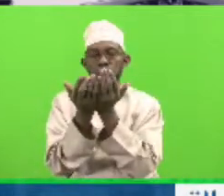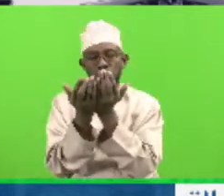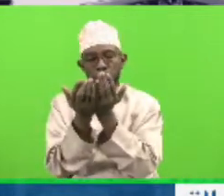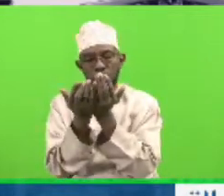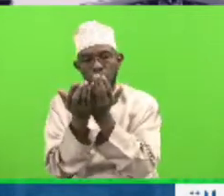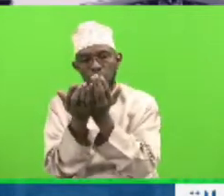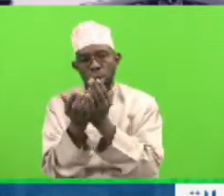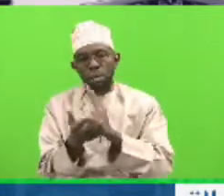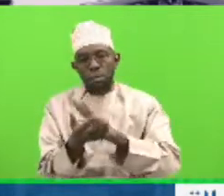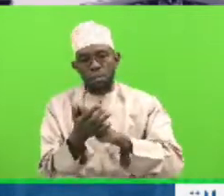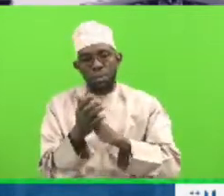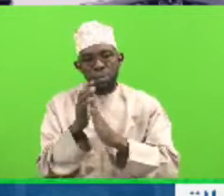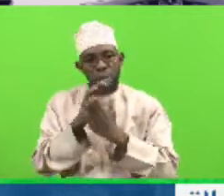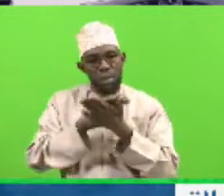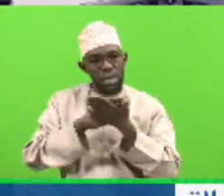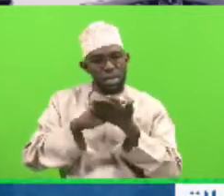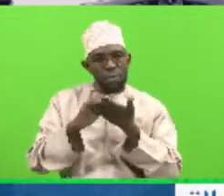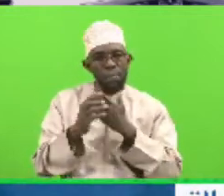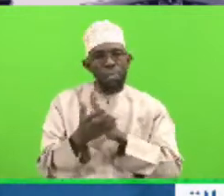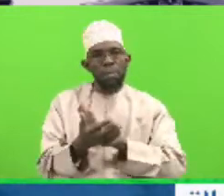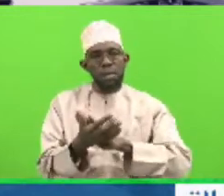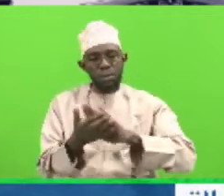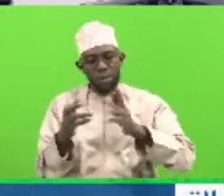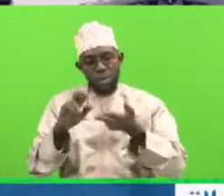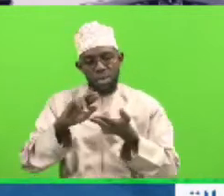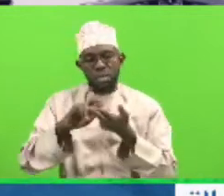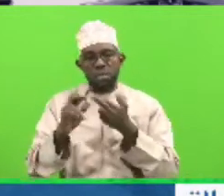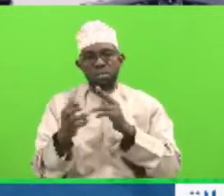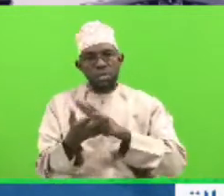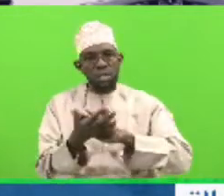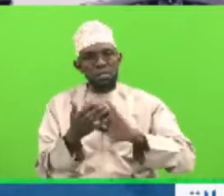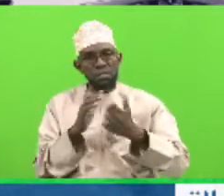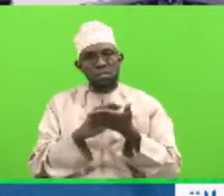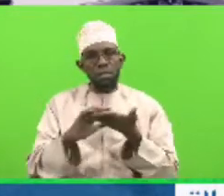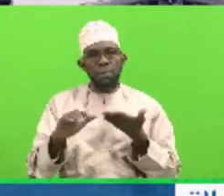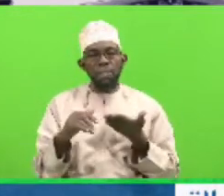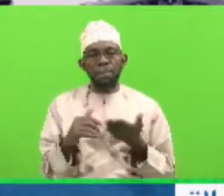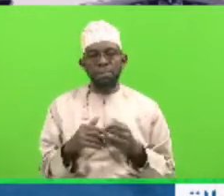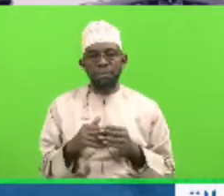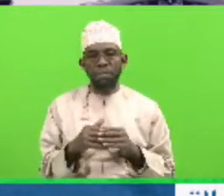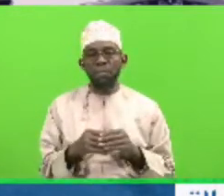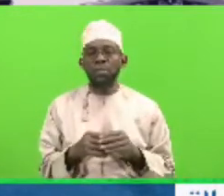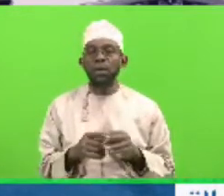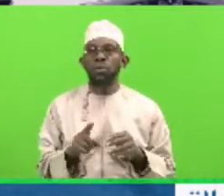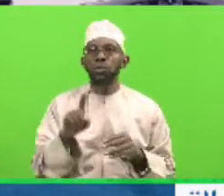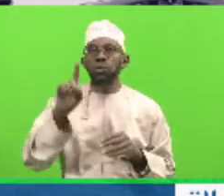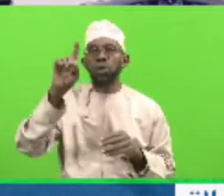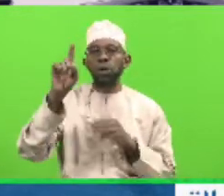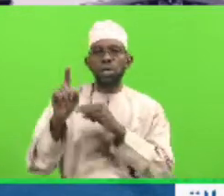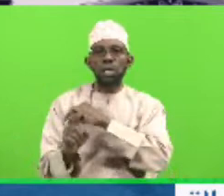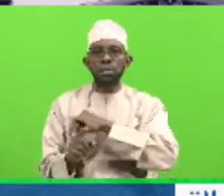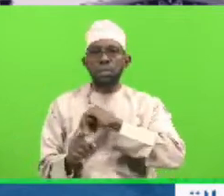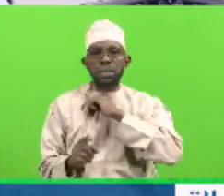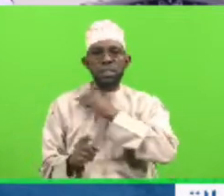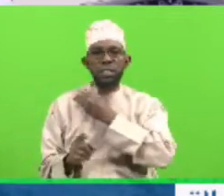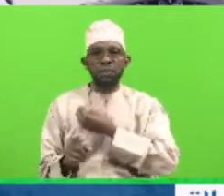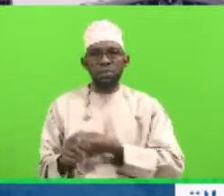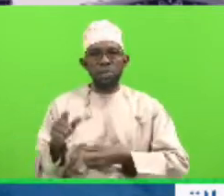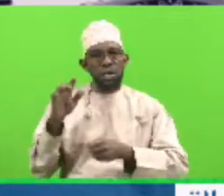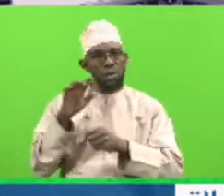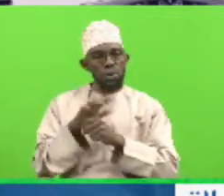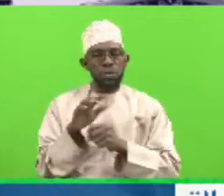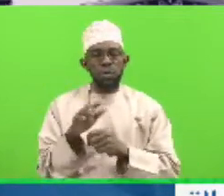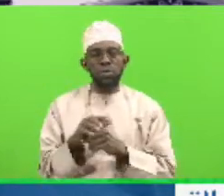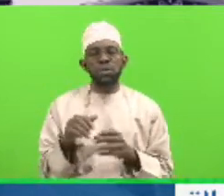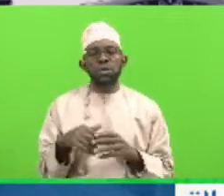فَأَعْرِضُوا عَنْهُمَا. If they repent, subhanallah, وَاللَّهُ غَفُورٌ رَحِيمٌ. If they